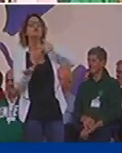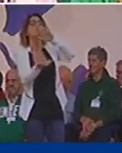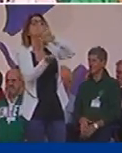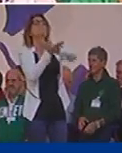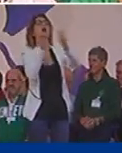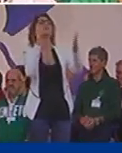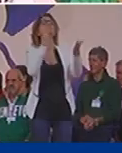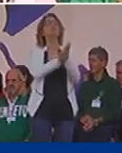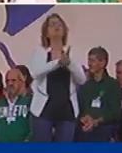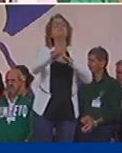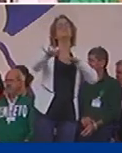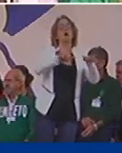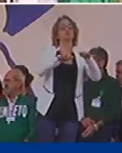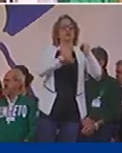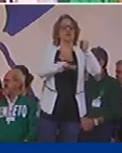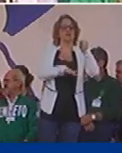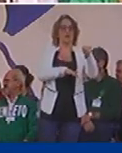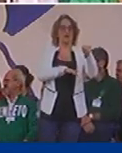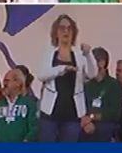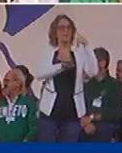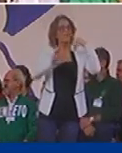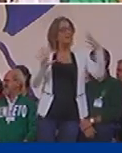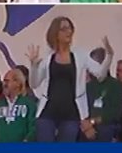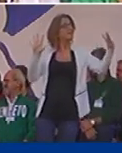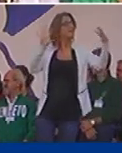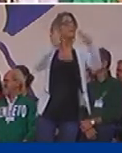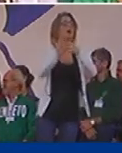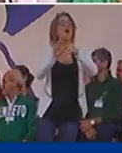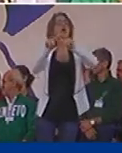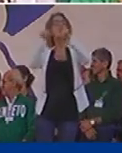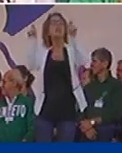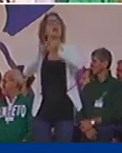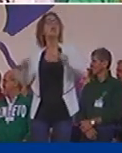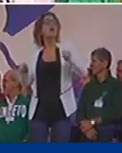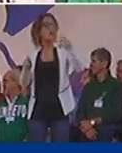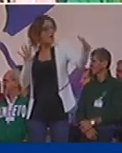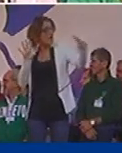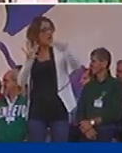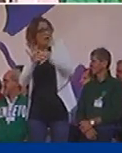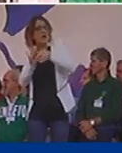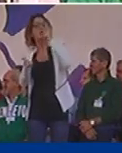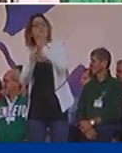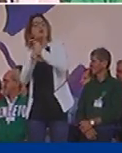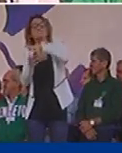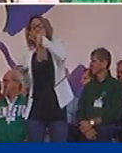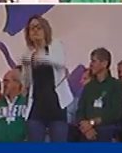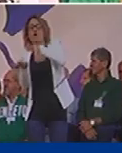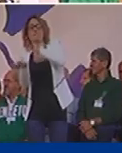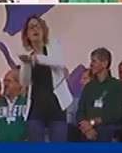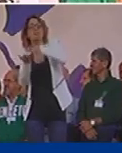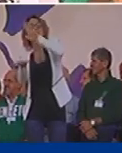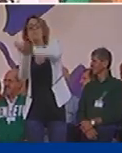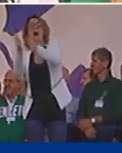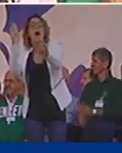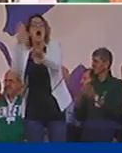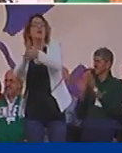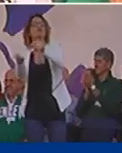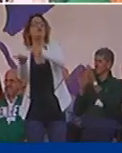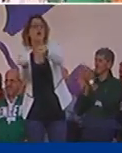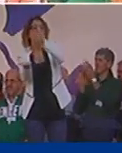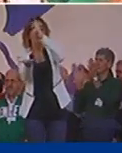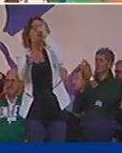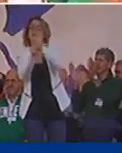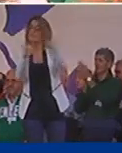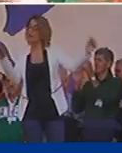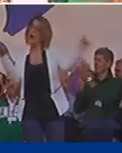stabilità. Si allea con la Lega chi promette di cancellare questo patto da idioti e permette